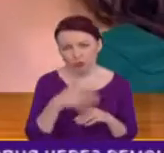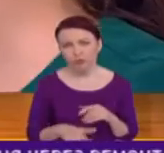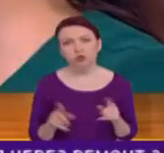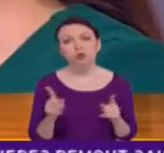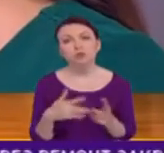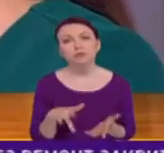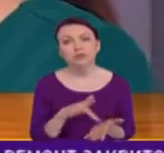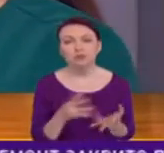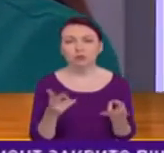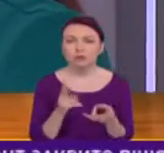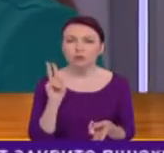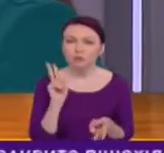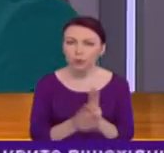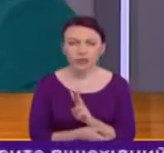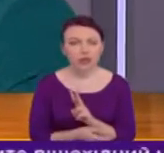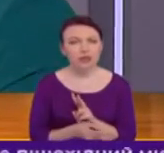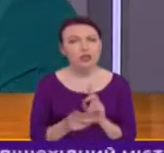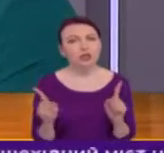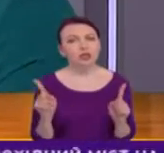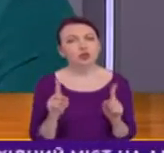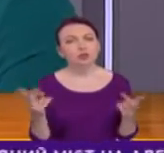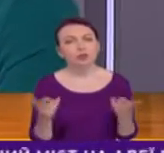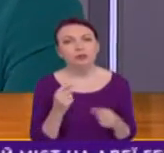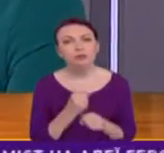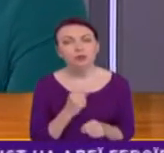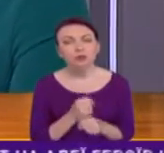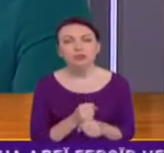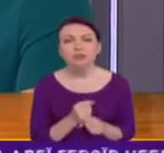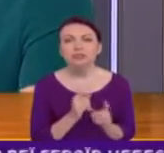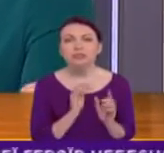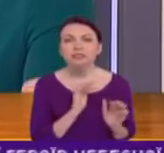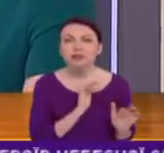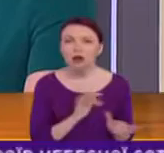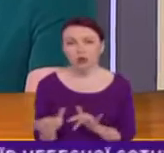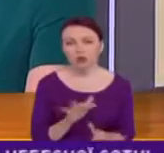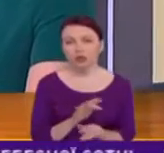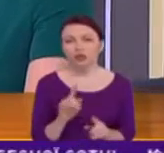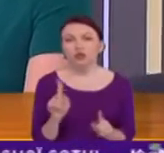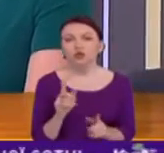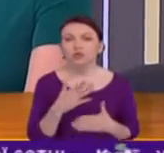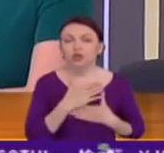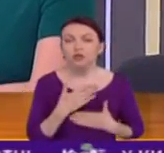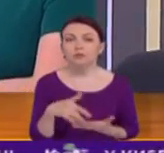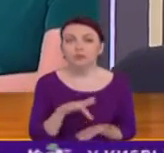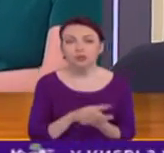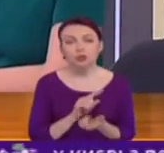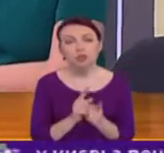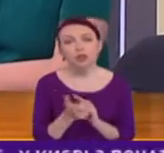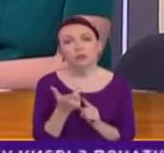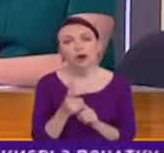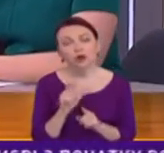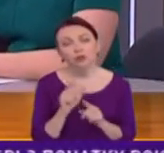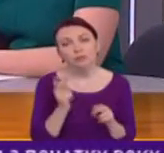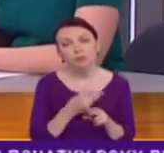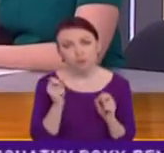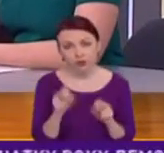поміняти, як потрібно, які потрібно зробити заходи для того, щоб наше місто стало набагато безпечніше.